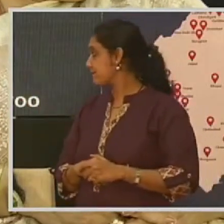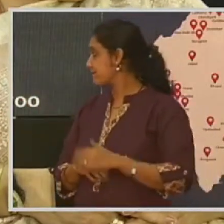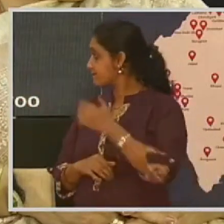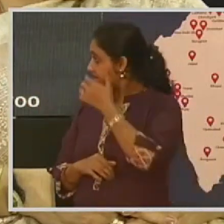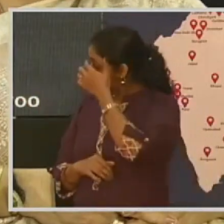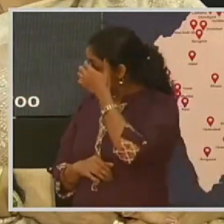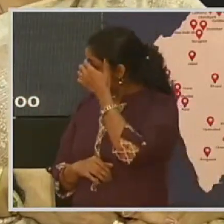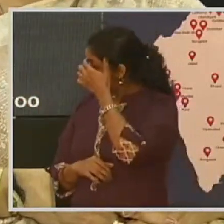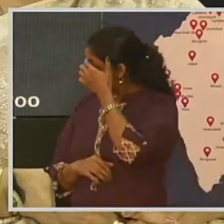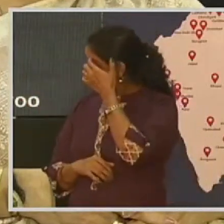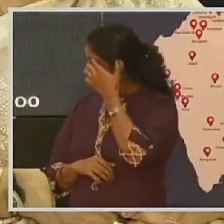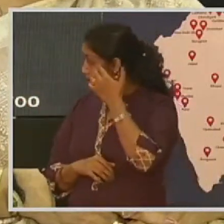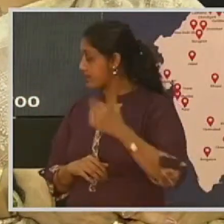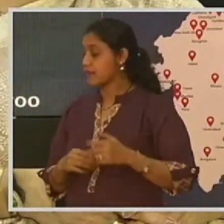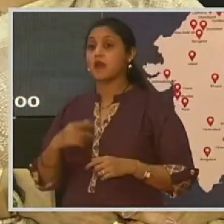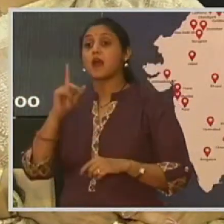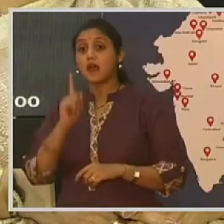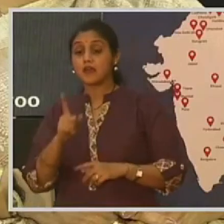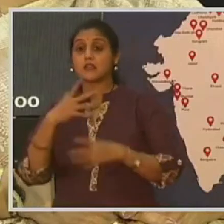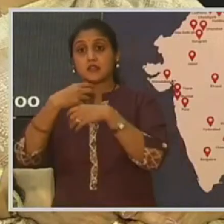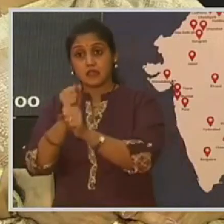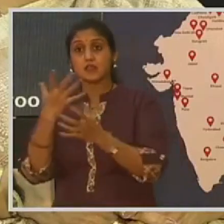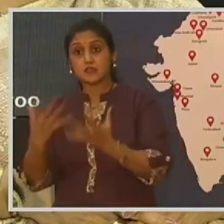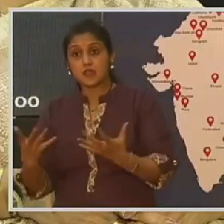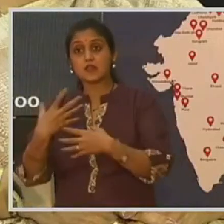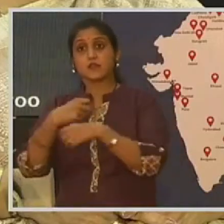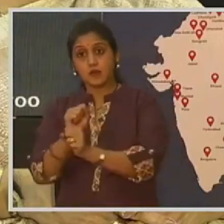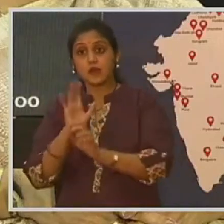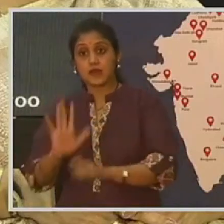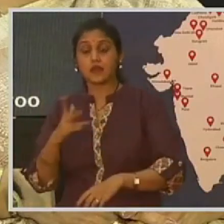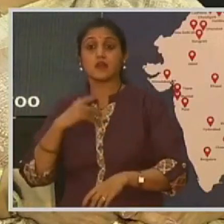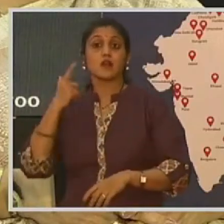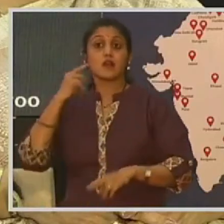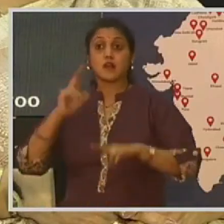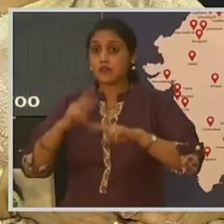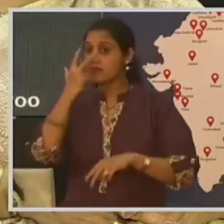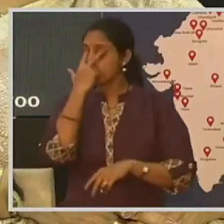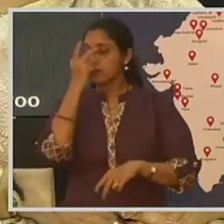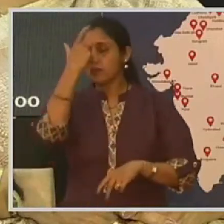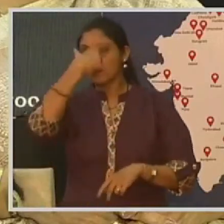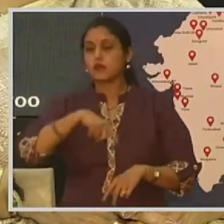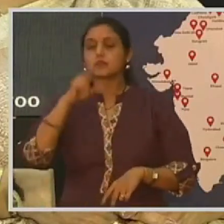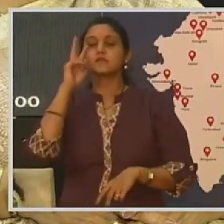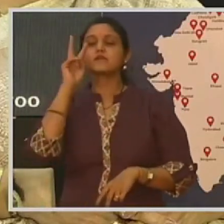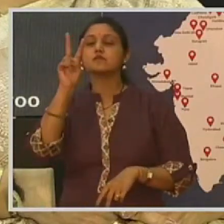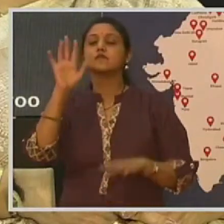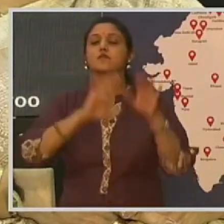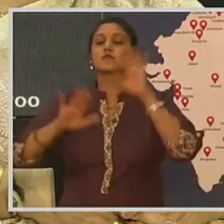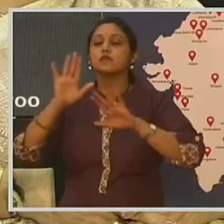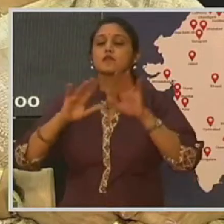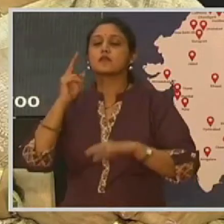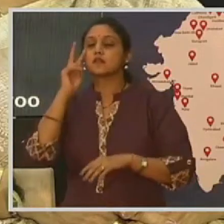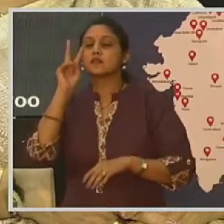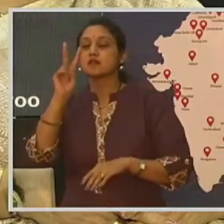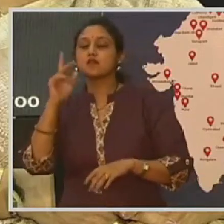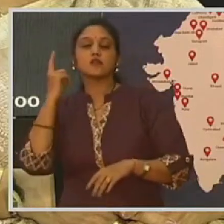वॉइस ऑडियो डिस्क्रिप्शन के साथ आता है. सो जैसे हम कैप्शंस की बात कर रहे थे फॉर हियरिंग इम्पेयर्ड, जो